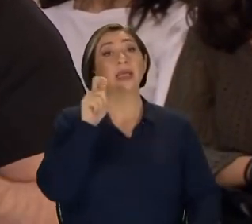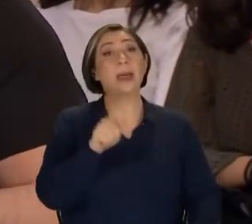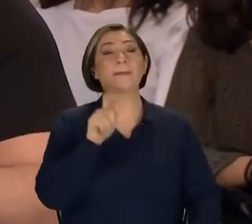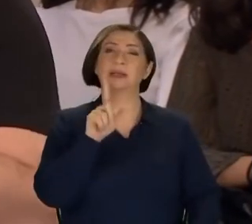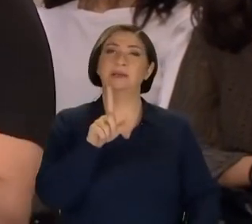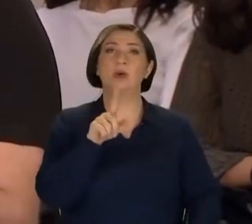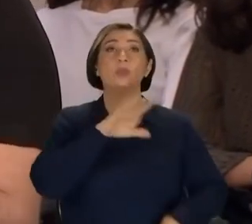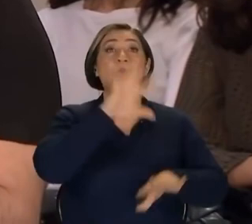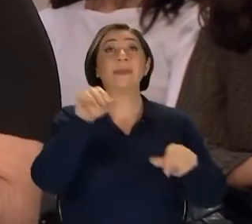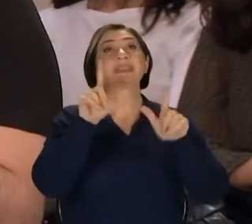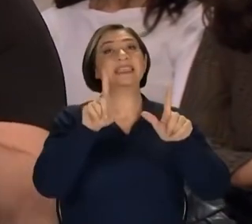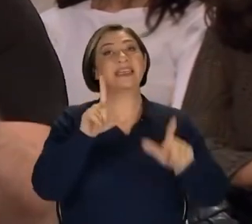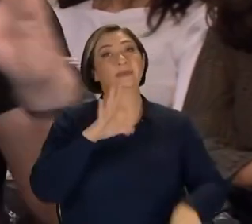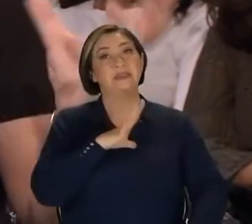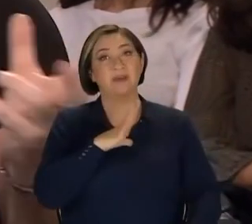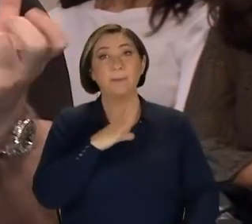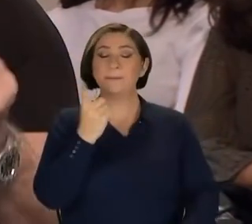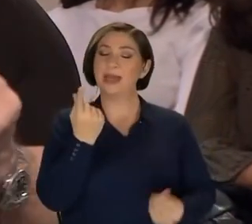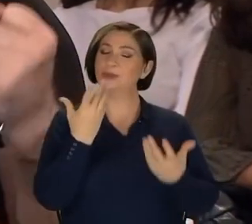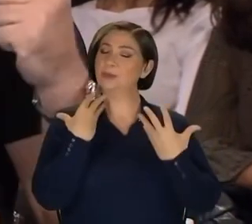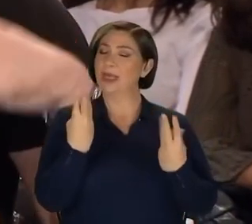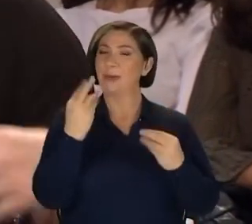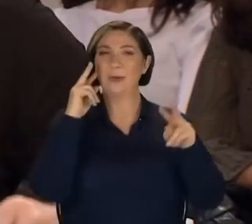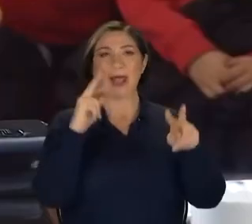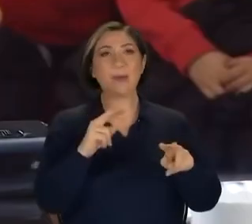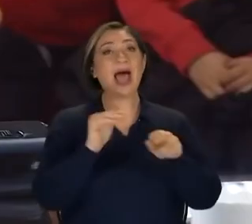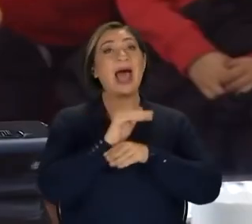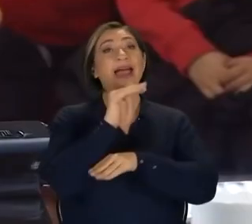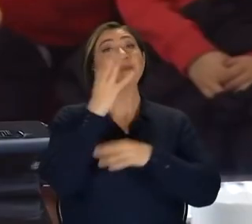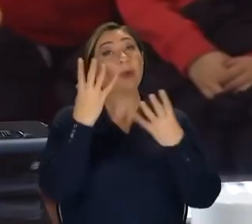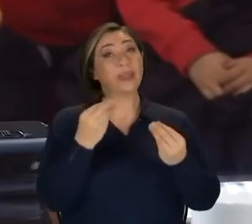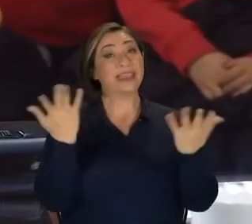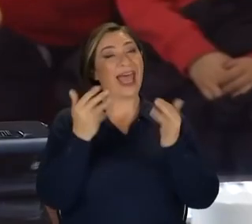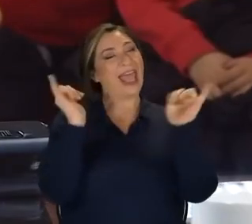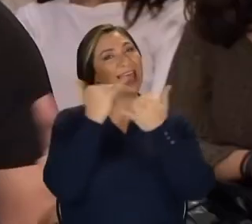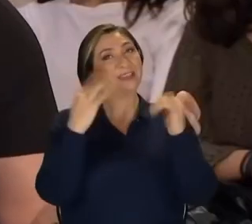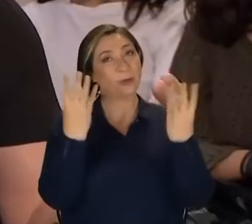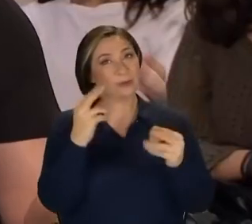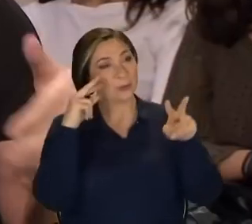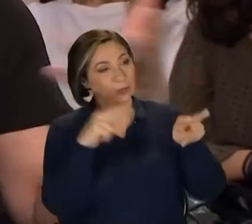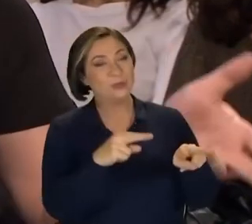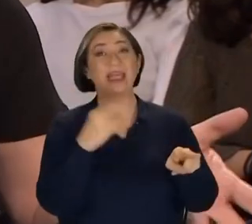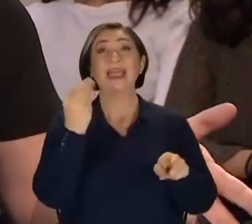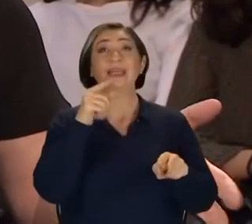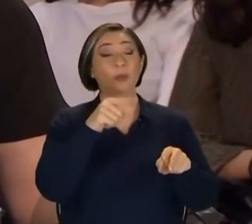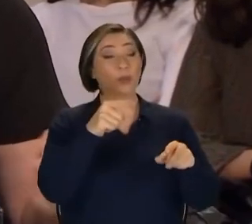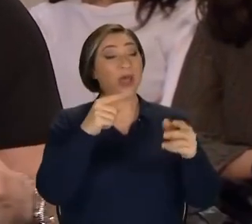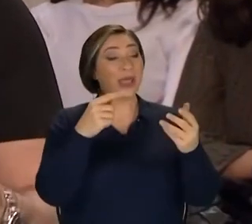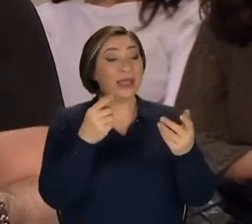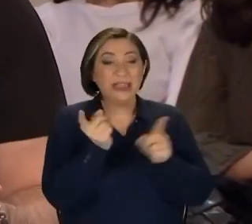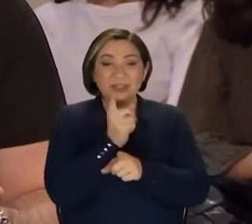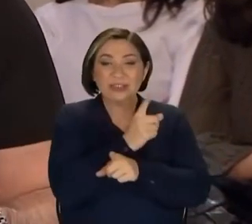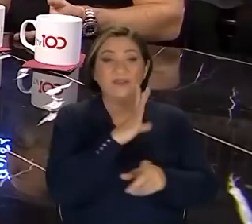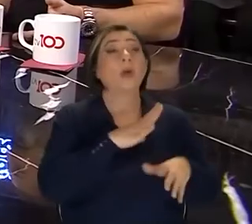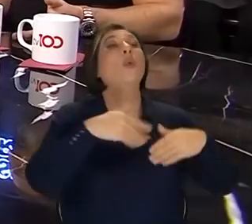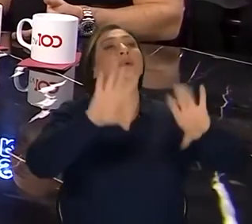yapmak, hepimiz buna ihtiyacımız var. Birazcık güzel görünelim, hayatımız olduğundan daha neşeli görünsün. İyi ki bu enstrümanlar var. Yoksa